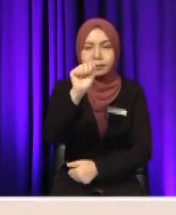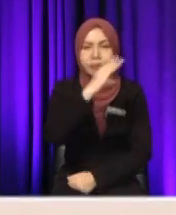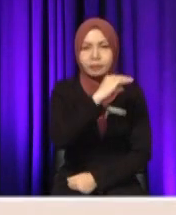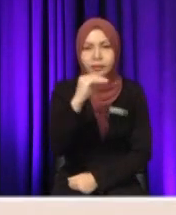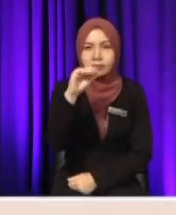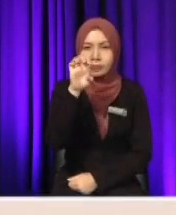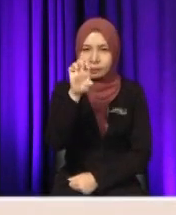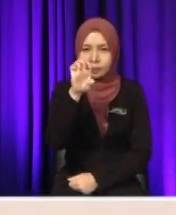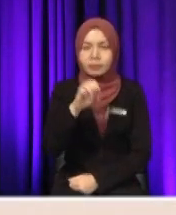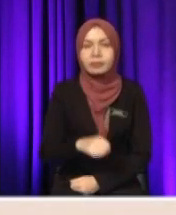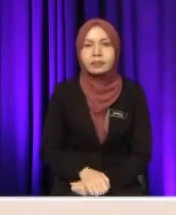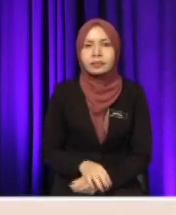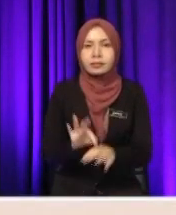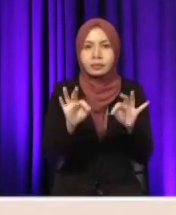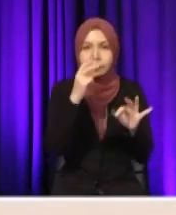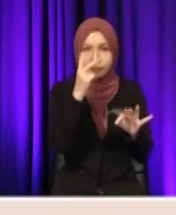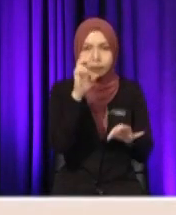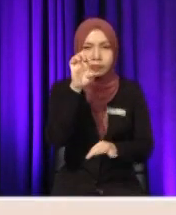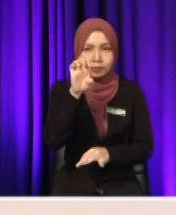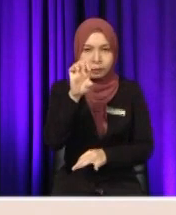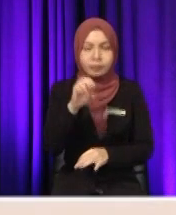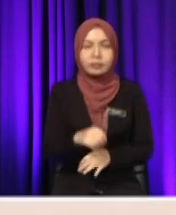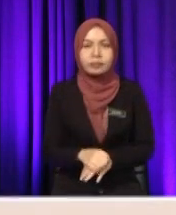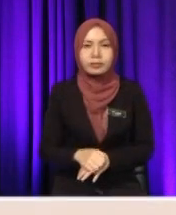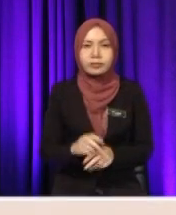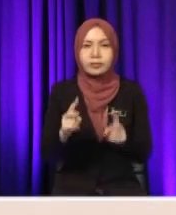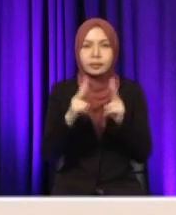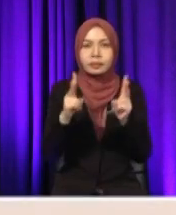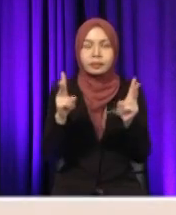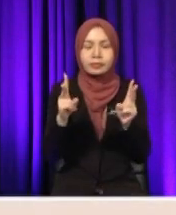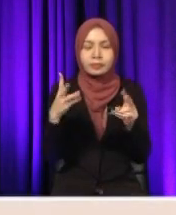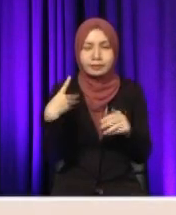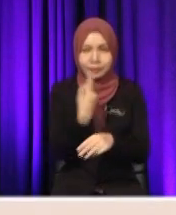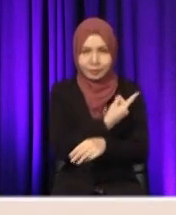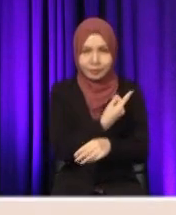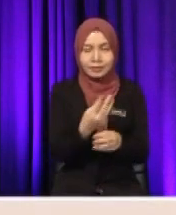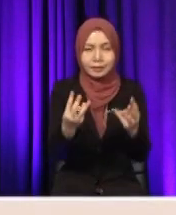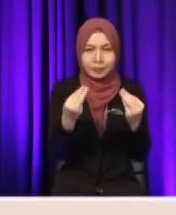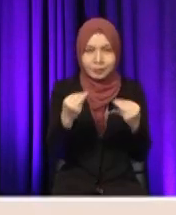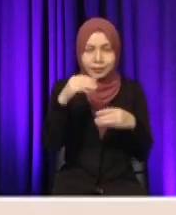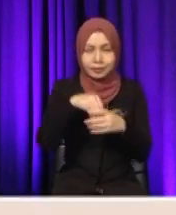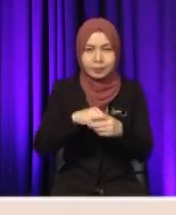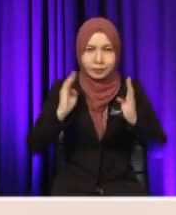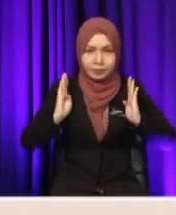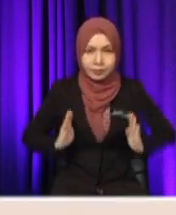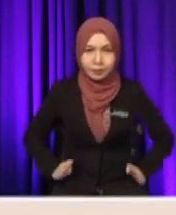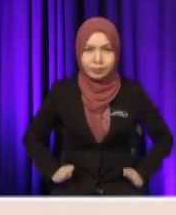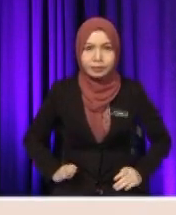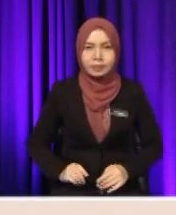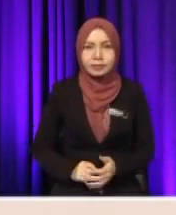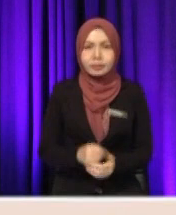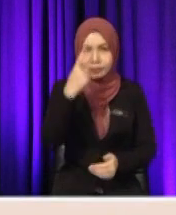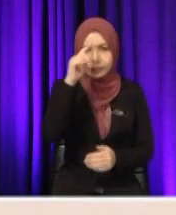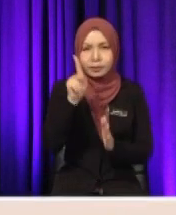Kalau kita tengok vitamin E dan vitamin A ini memang sangat diperlukan dalam tubuh badan kita. Oh, faham? Okey. So, kandungan